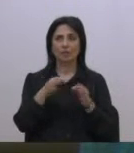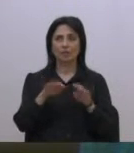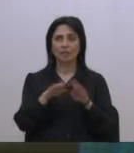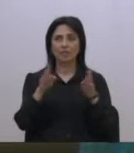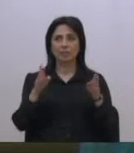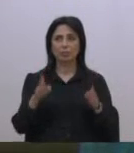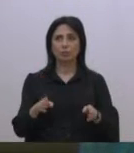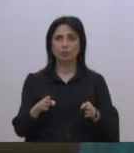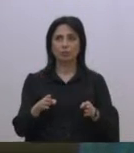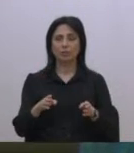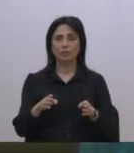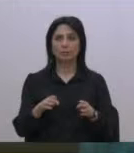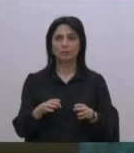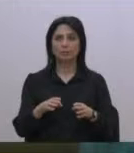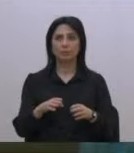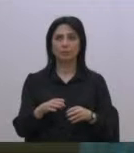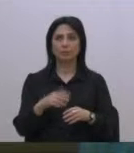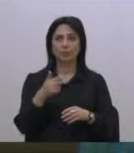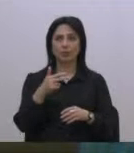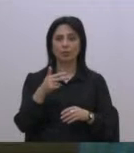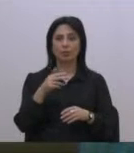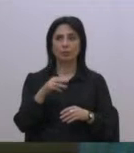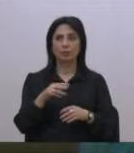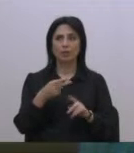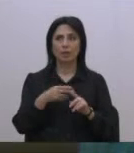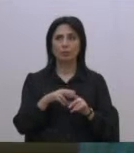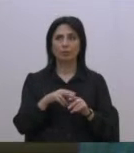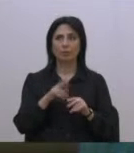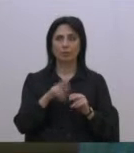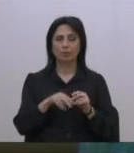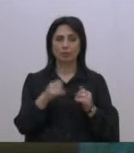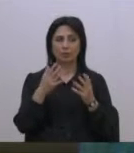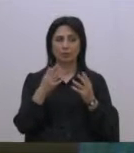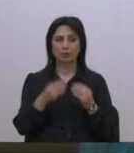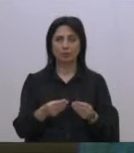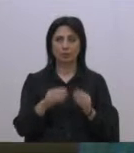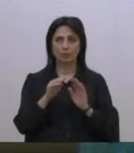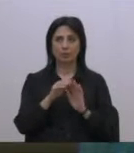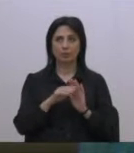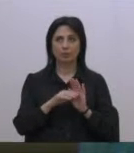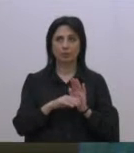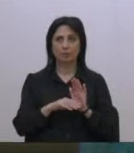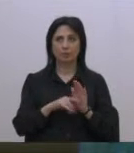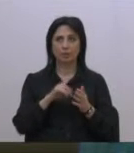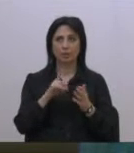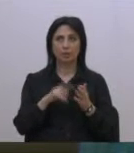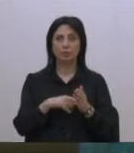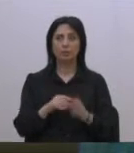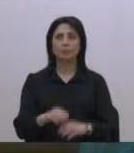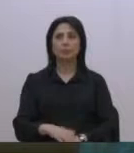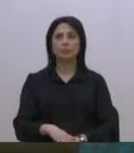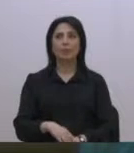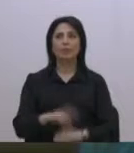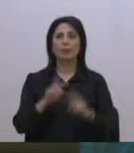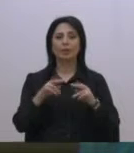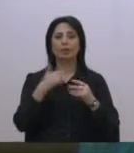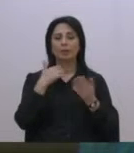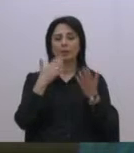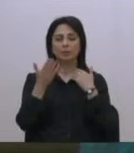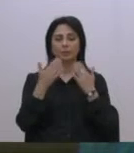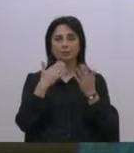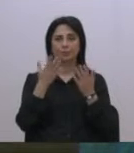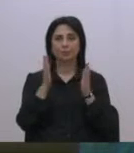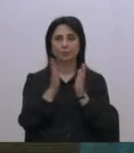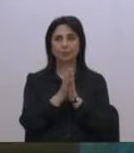ტრიბუნა 30 წუთი და ამით მოწურავთ დღევანდელ დღის წესრიგის საკითხებს. გადავდივართ კენჭისხევზე,